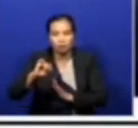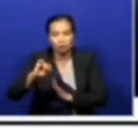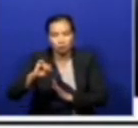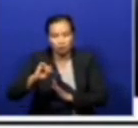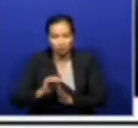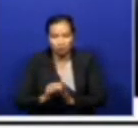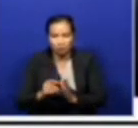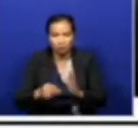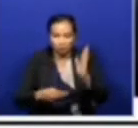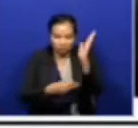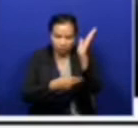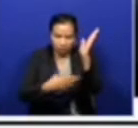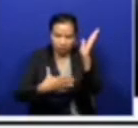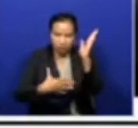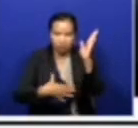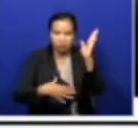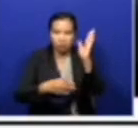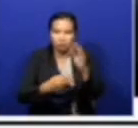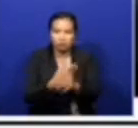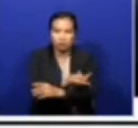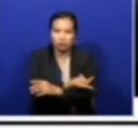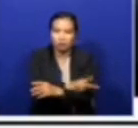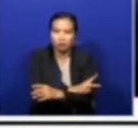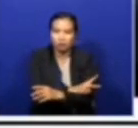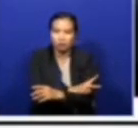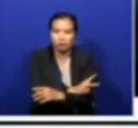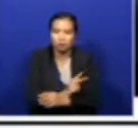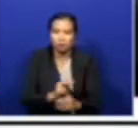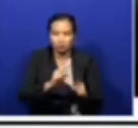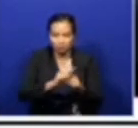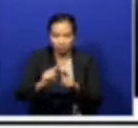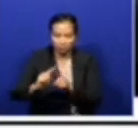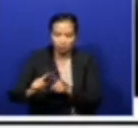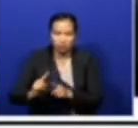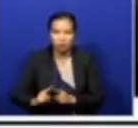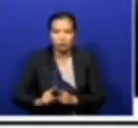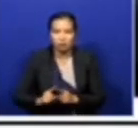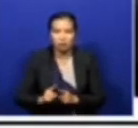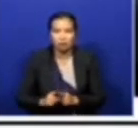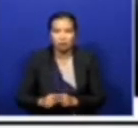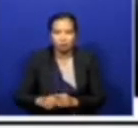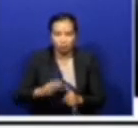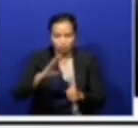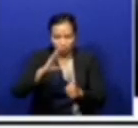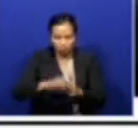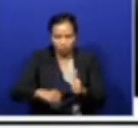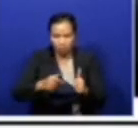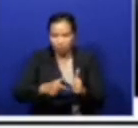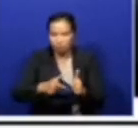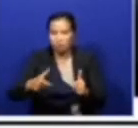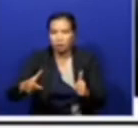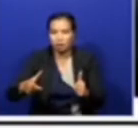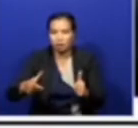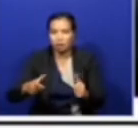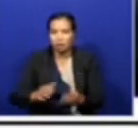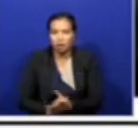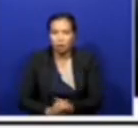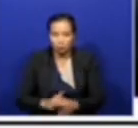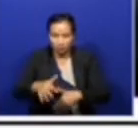ะเป็นหาดใหญ่ไม่ว่าจะเป็นภูเก็ตและอีกหลายเมืองที่เป็นเมืองขนาดใหญ่ที่มีประชาชนอาศัยอยู่หนา